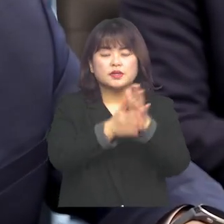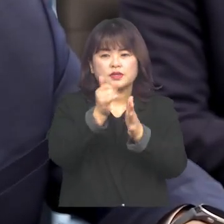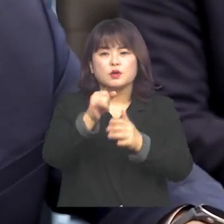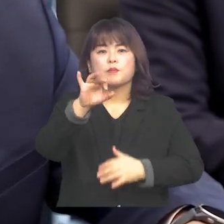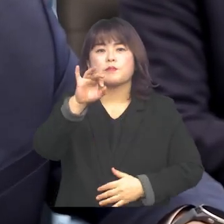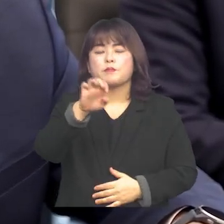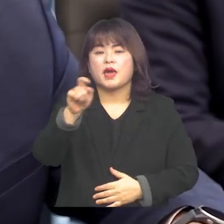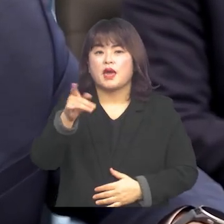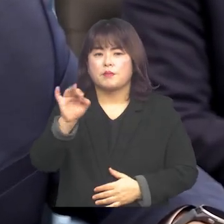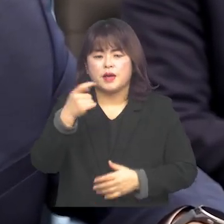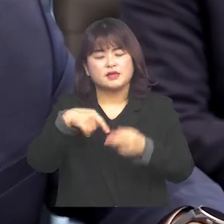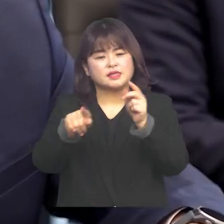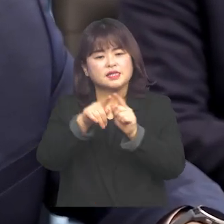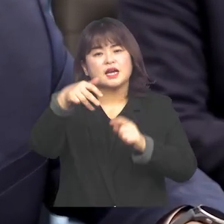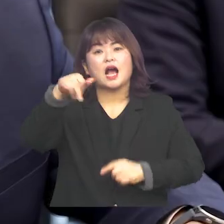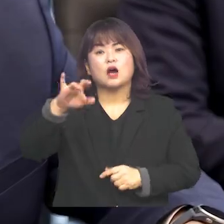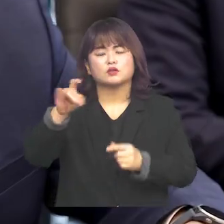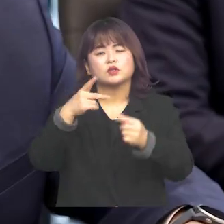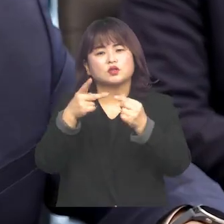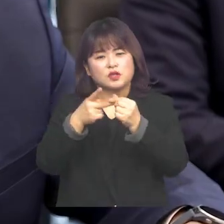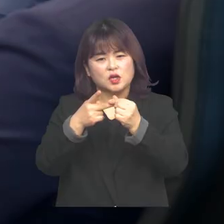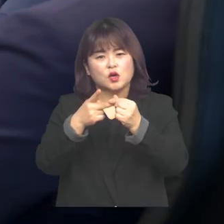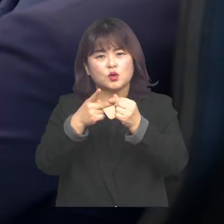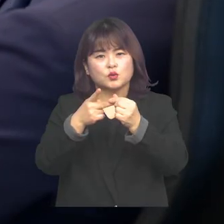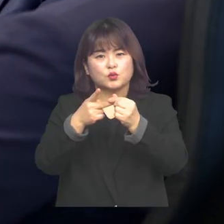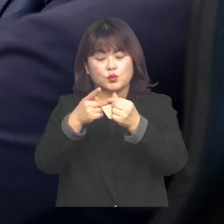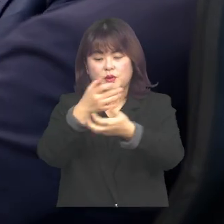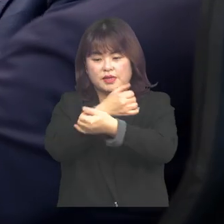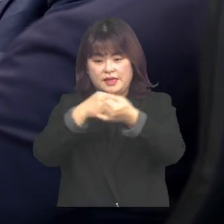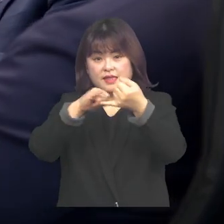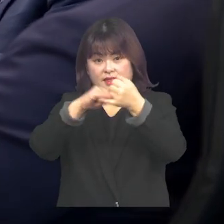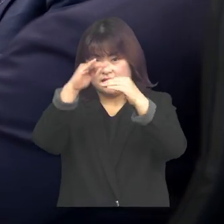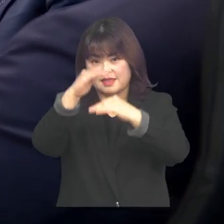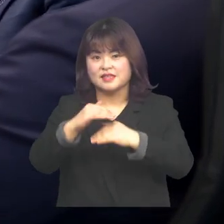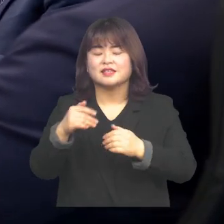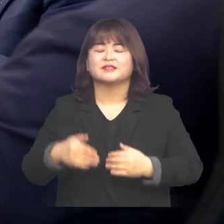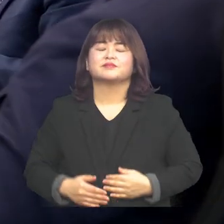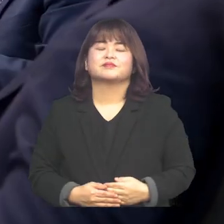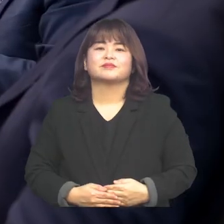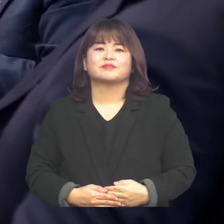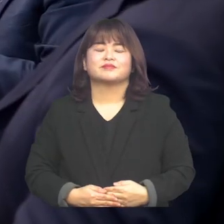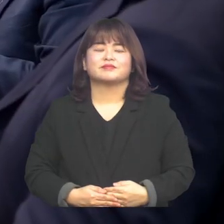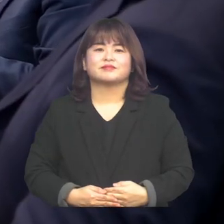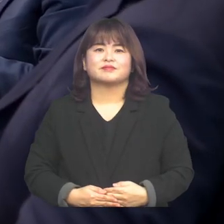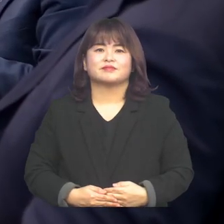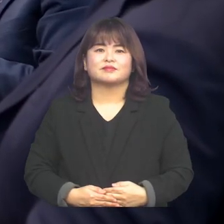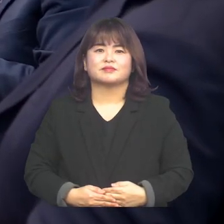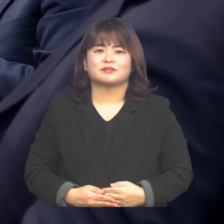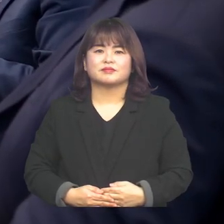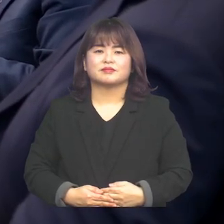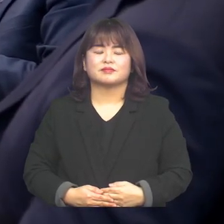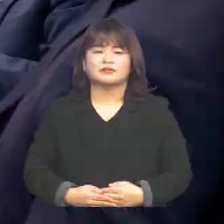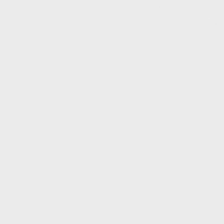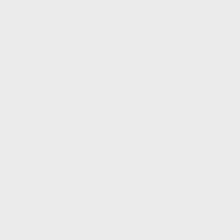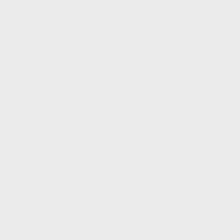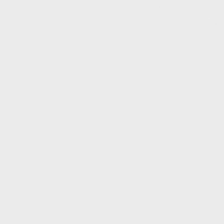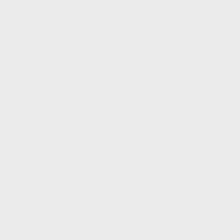페어팩스 카운티는 미국의 카운티급 도시로서는 용인과 교류 협약을 체결한 두 번째 도시가 됐습니다.